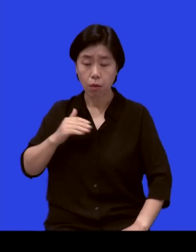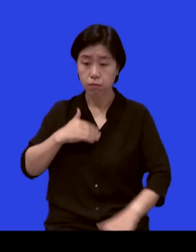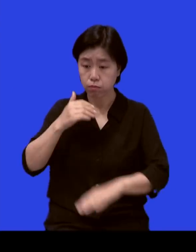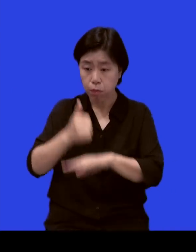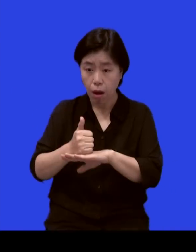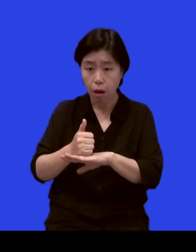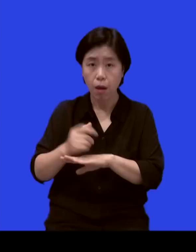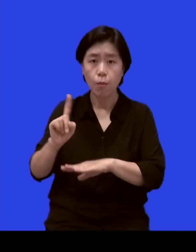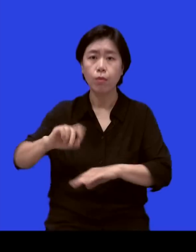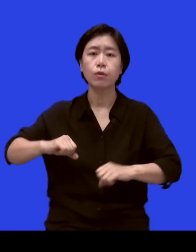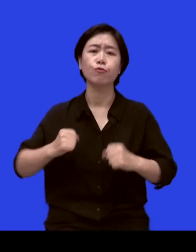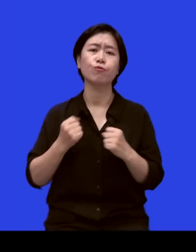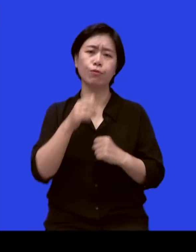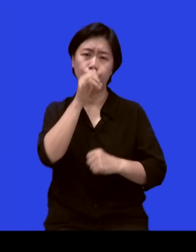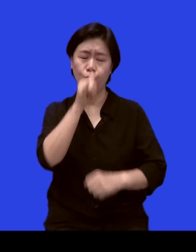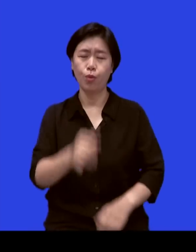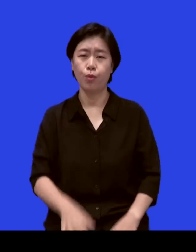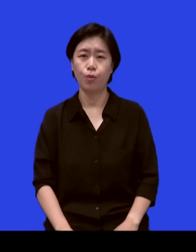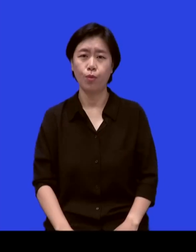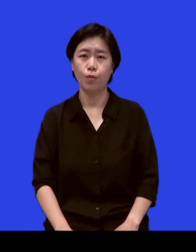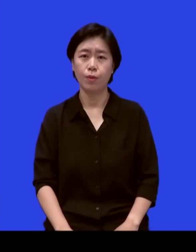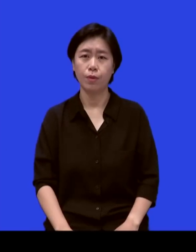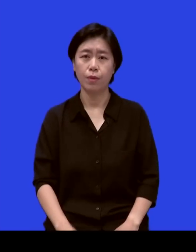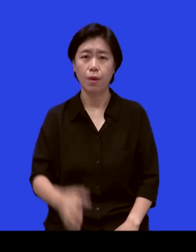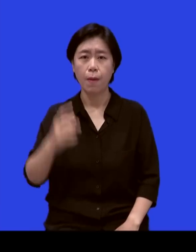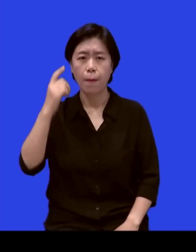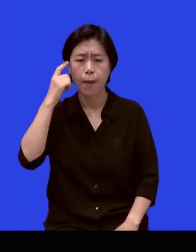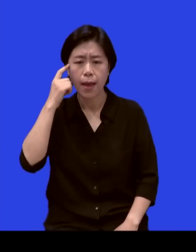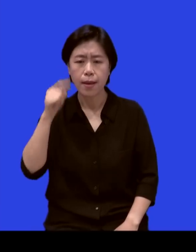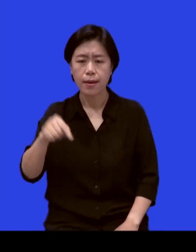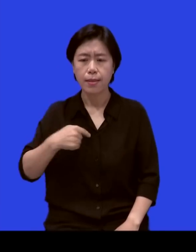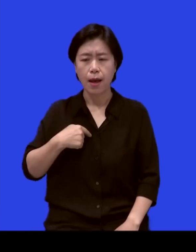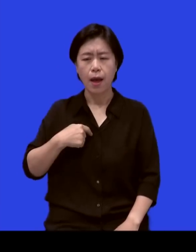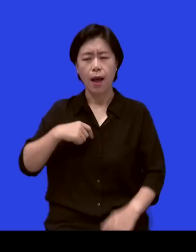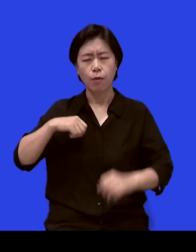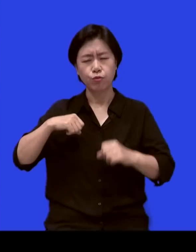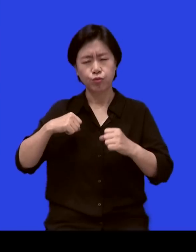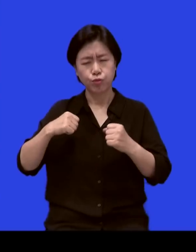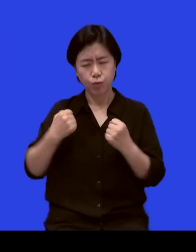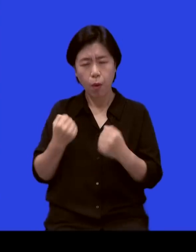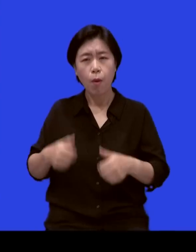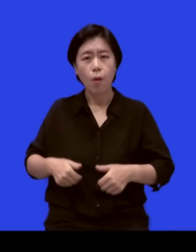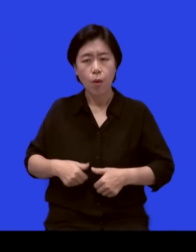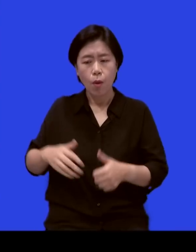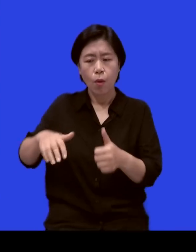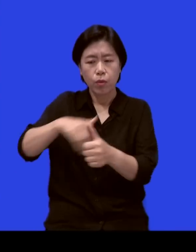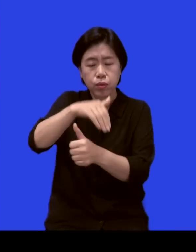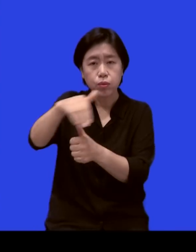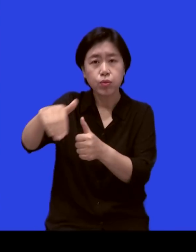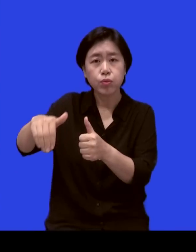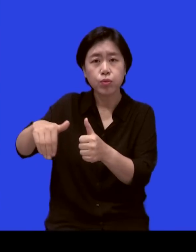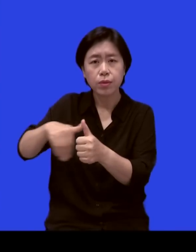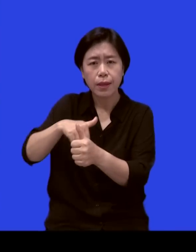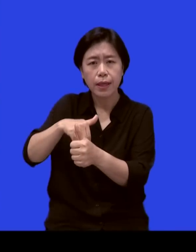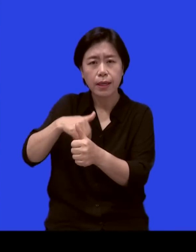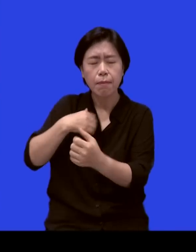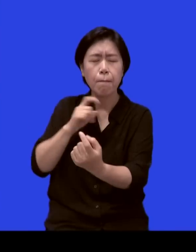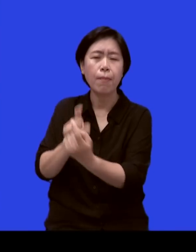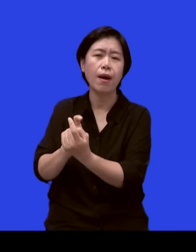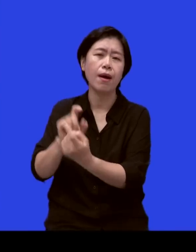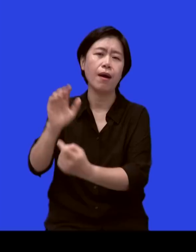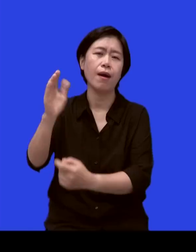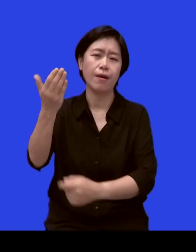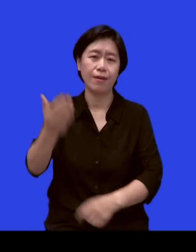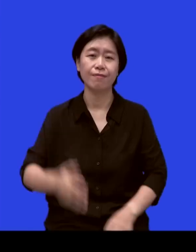그러냐면 안 하면 안 될 것 같은 분위기가 네. 늘 이렇게 환경이 만들어지더라고요.